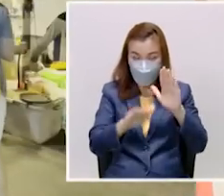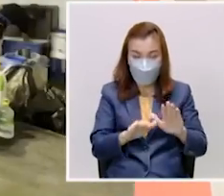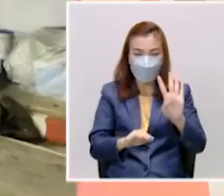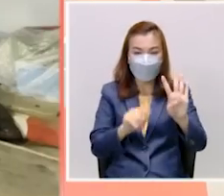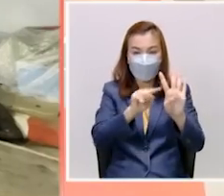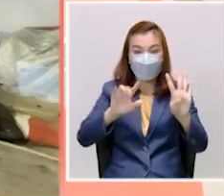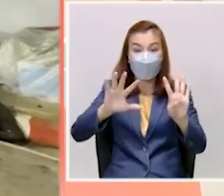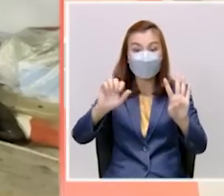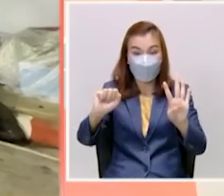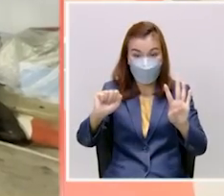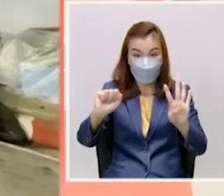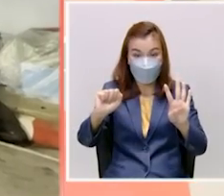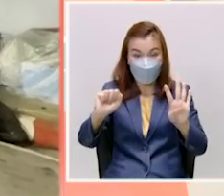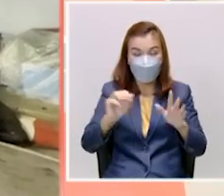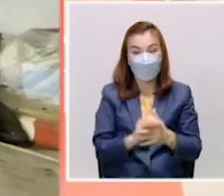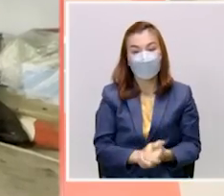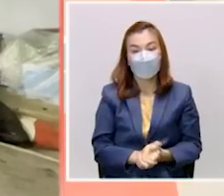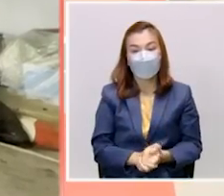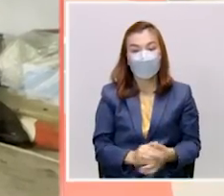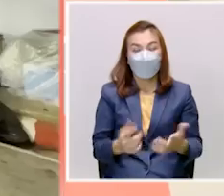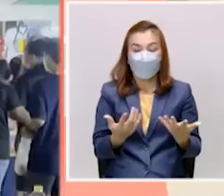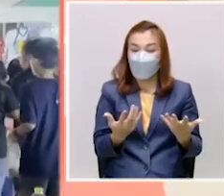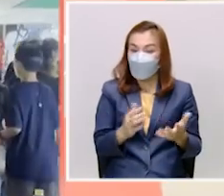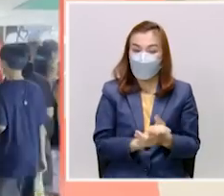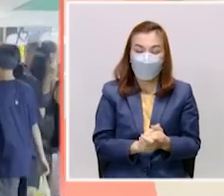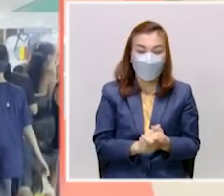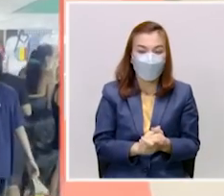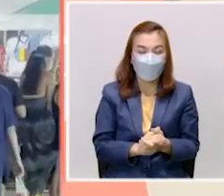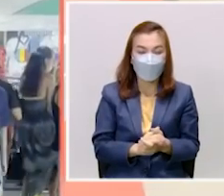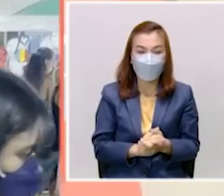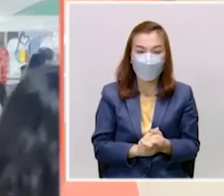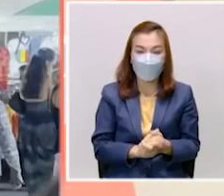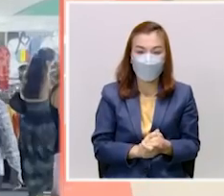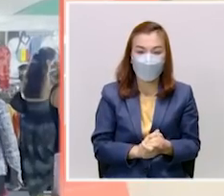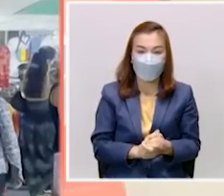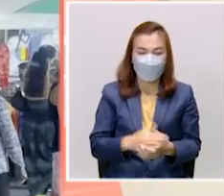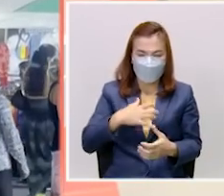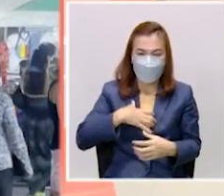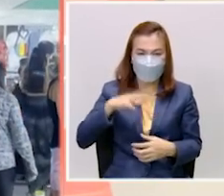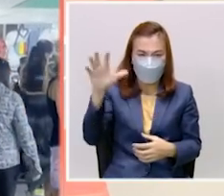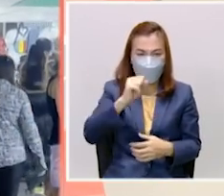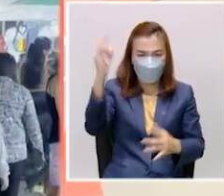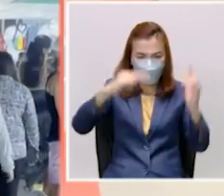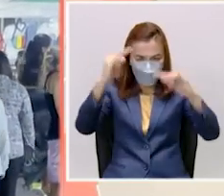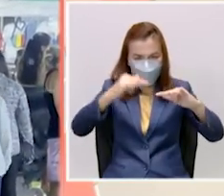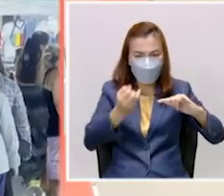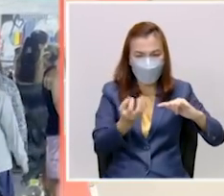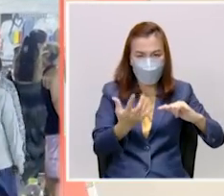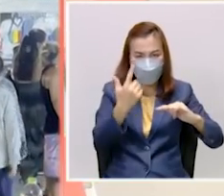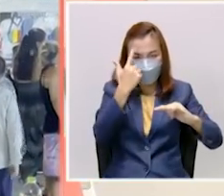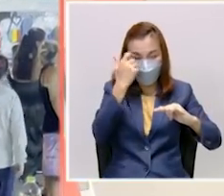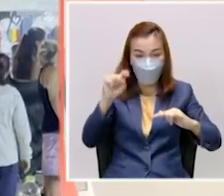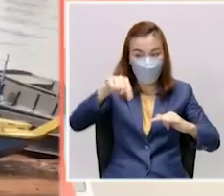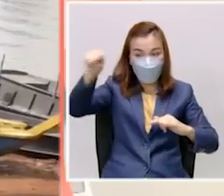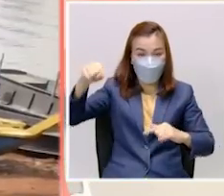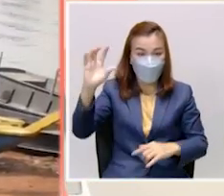แสนคนนะครับ ค่ะ เพราะฉะนั้นตัวเลขที่หวังมันจะยากนะครับเพราะว่าทั่วโลกเนี่ย